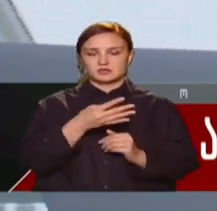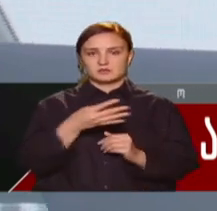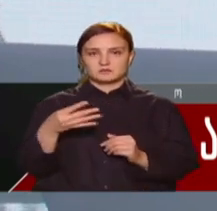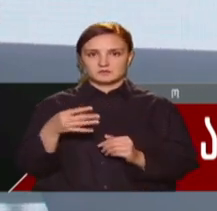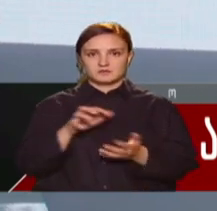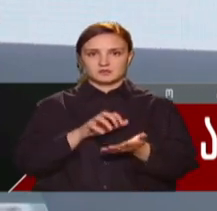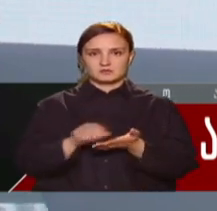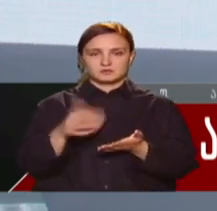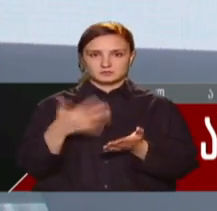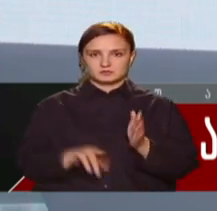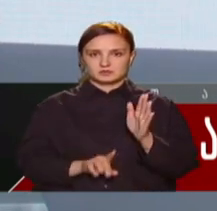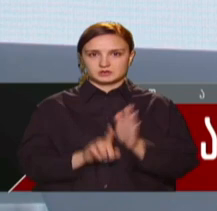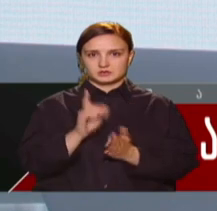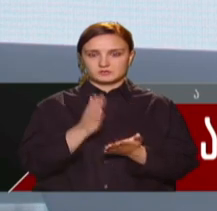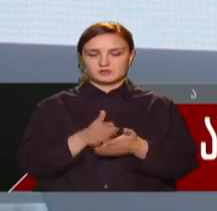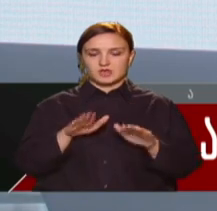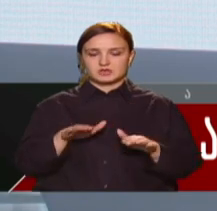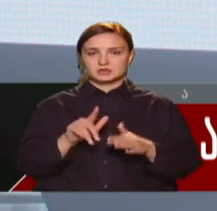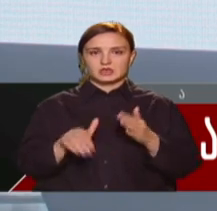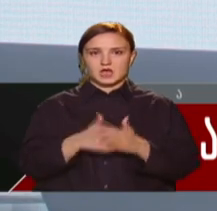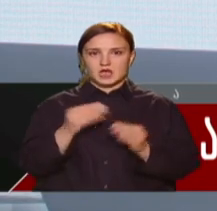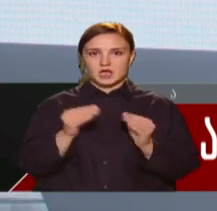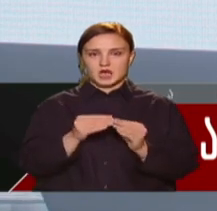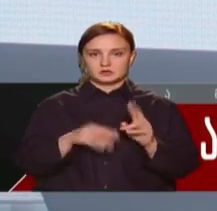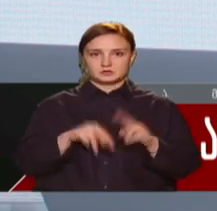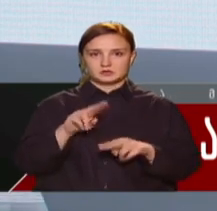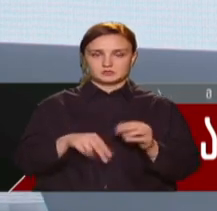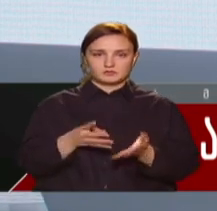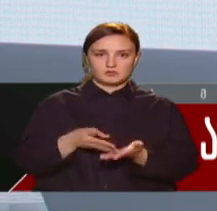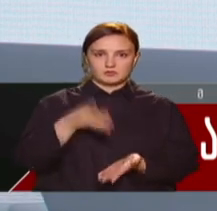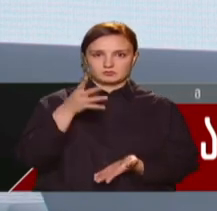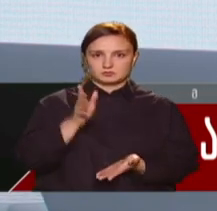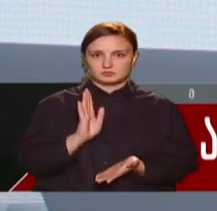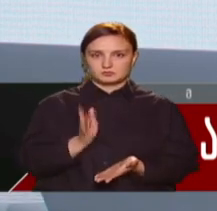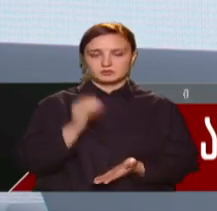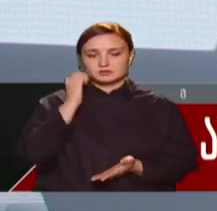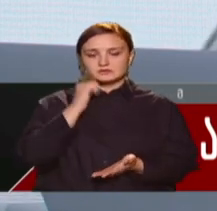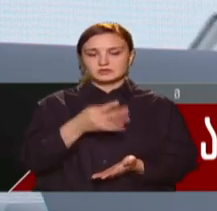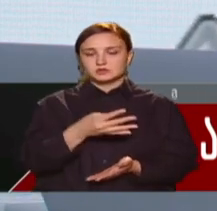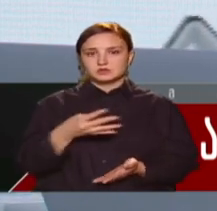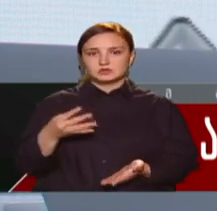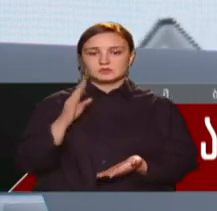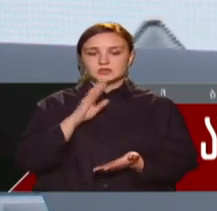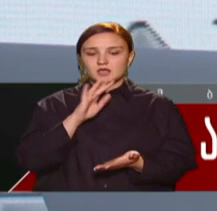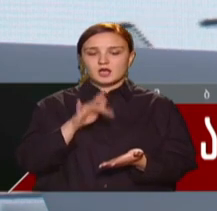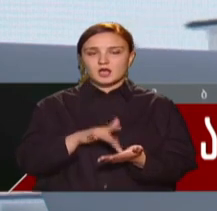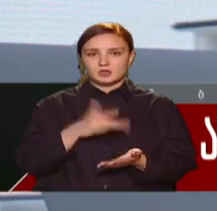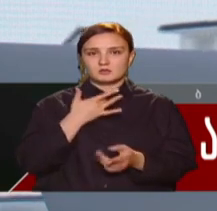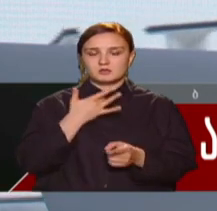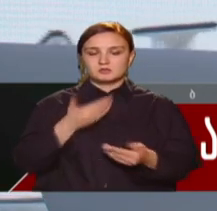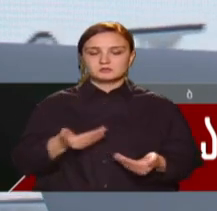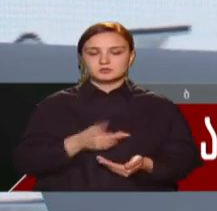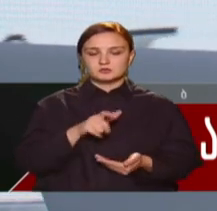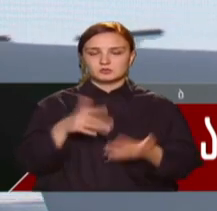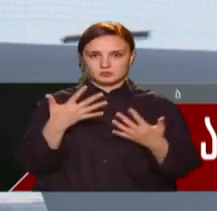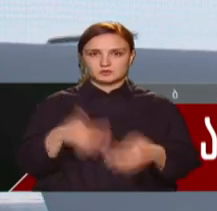სახლის დემონტაჟი უკვე დაწყებულია. ადგილზე ახალი 10 სართულიანი კორპუსი უნდა განთავსდეს. ძველი შენობიდან დედაქალაქის მუნიციპალიტეტმა